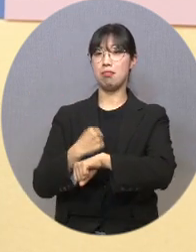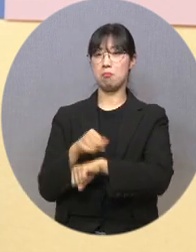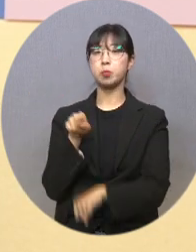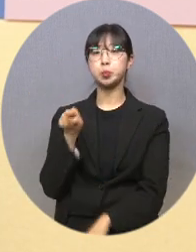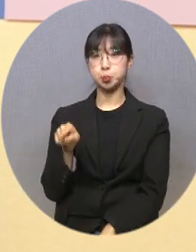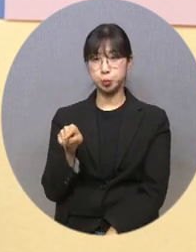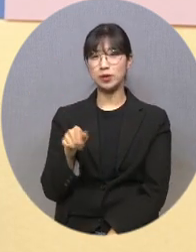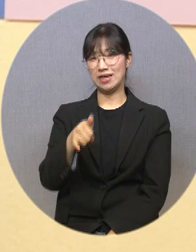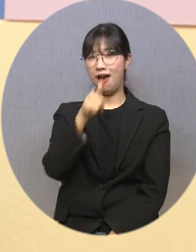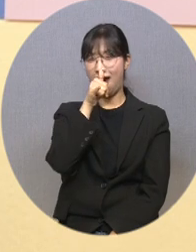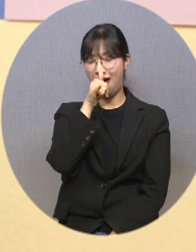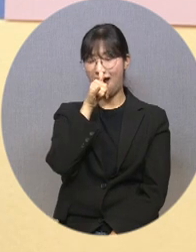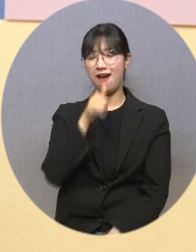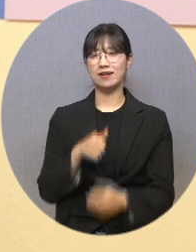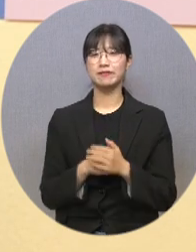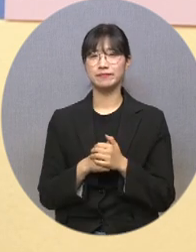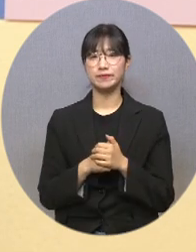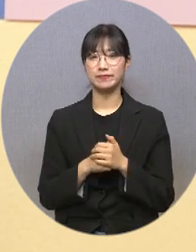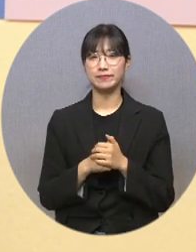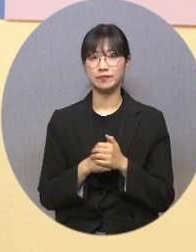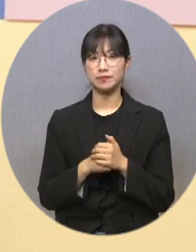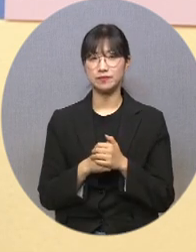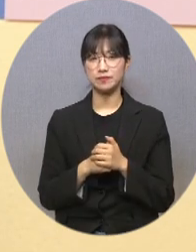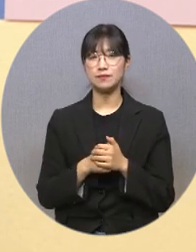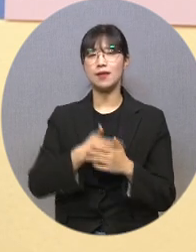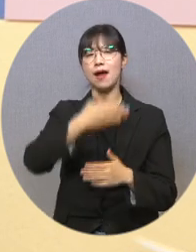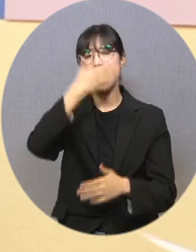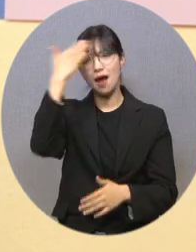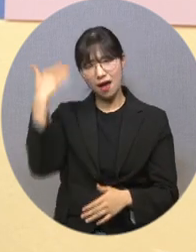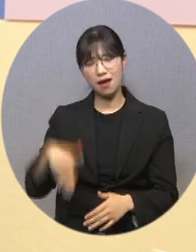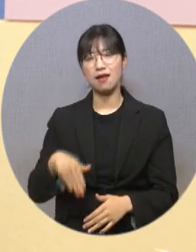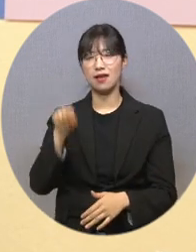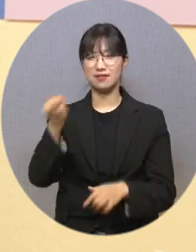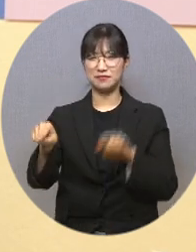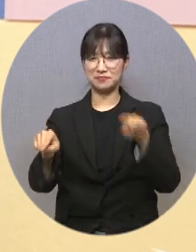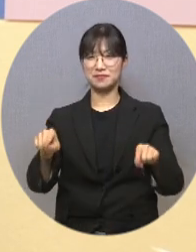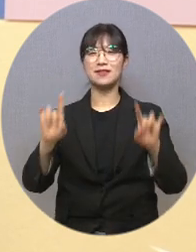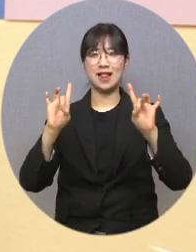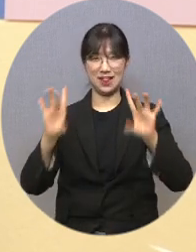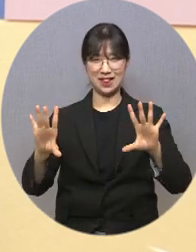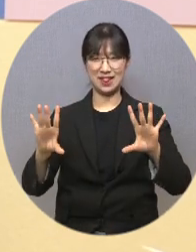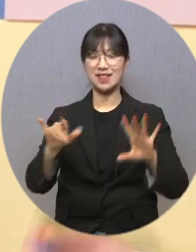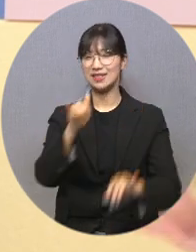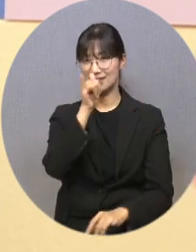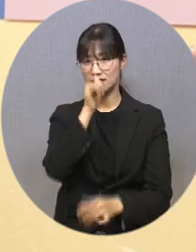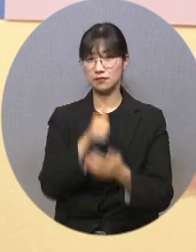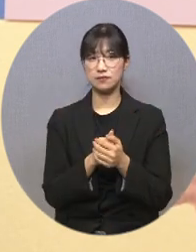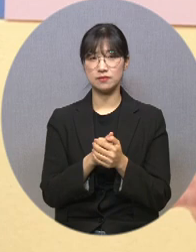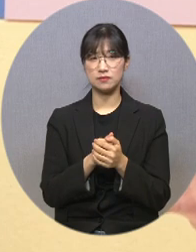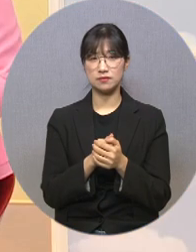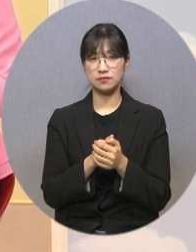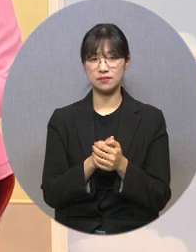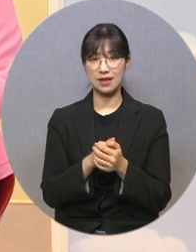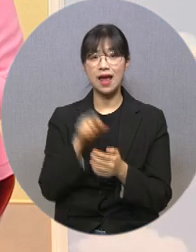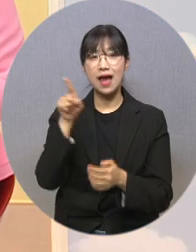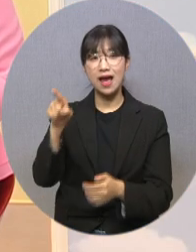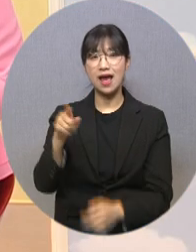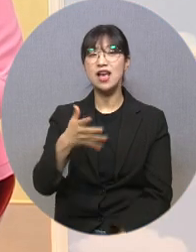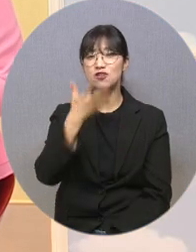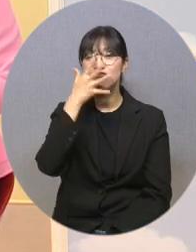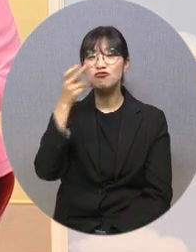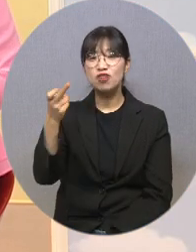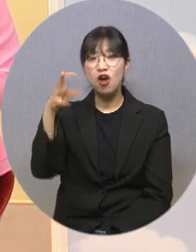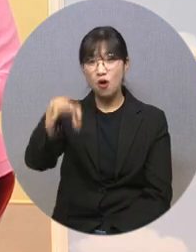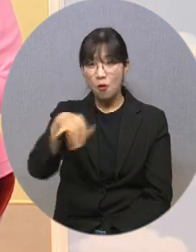해보겠다라고 나서는 분들이 계셔서 다행히 이제 동부권에도 한 군데 생겼습니다. 근데 저희 지금 순천에 들어와 있는 그렇습니다. 거